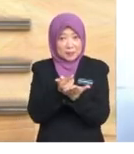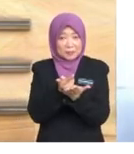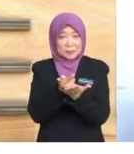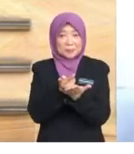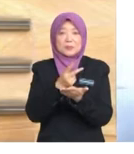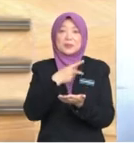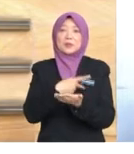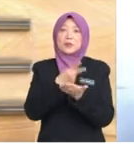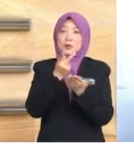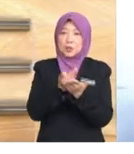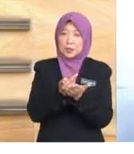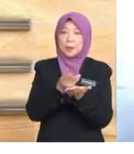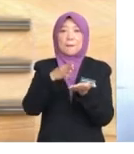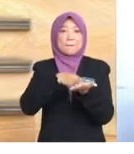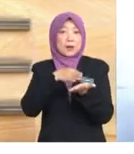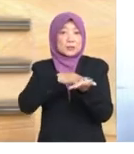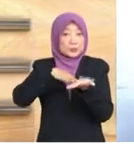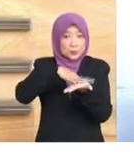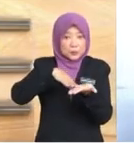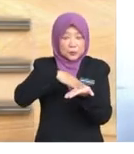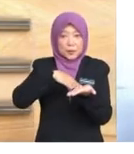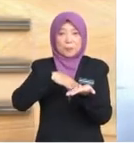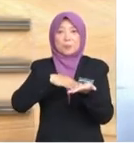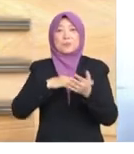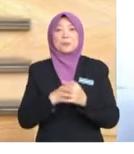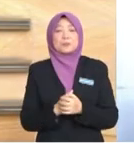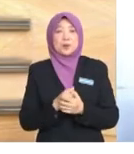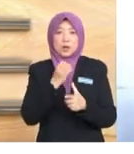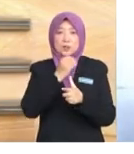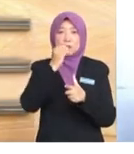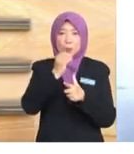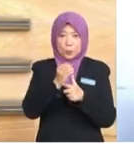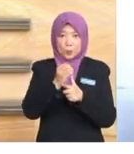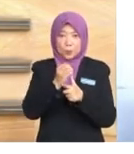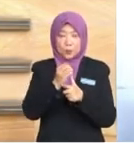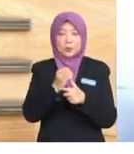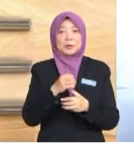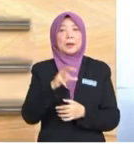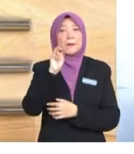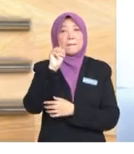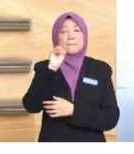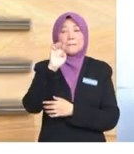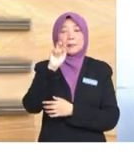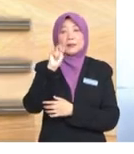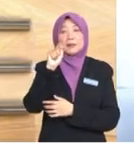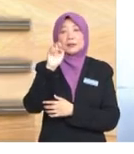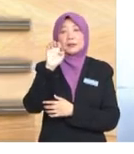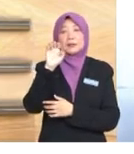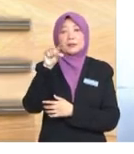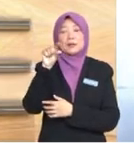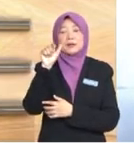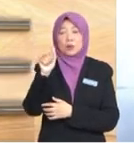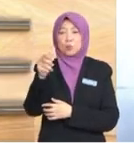Kek buttercream. Ha, kek buttercream ataupun krim mentega. Wow. Okey.